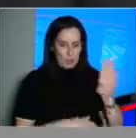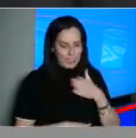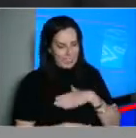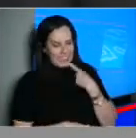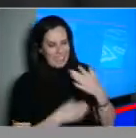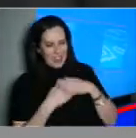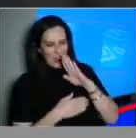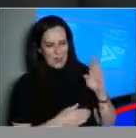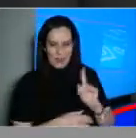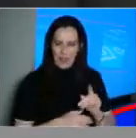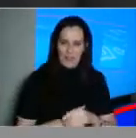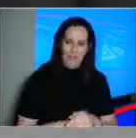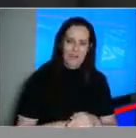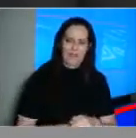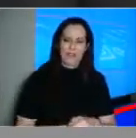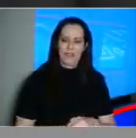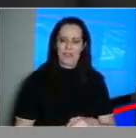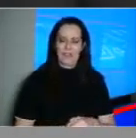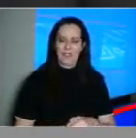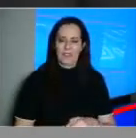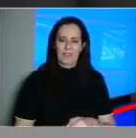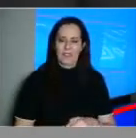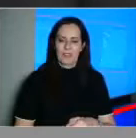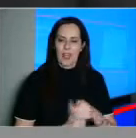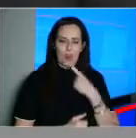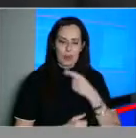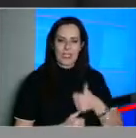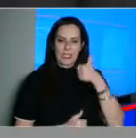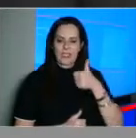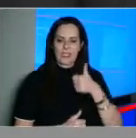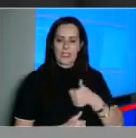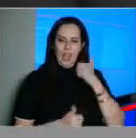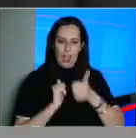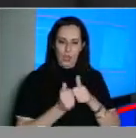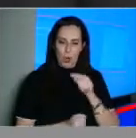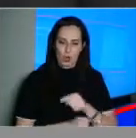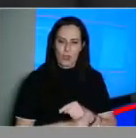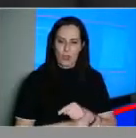לרגע חששתי. כן, כן, לא, אנחנו מדברים על מירי רגב,